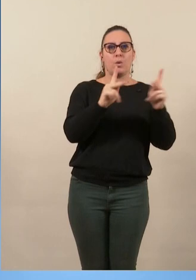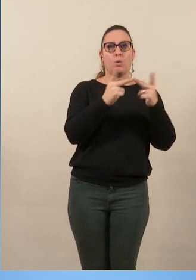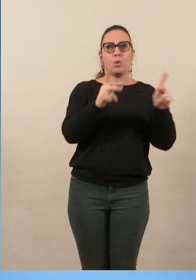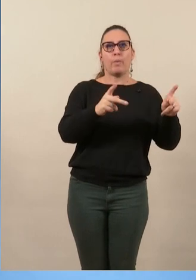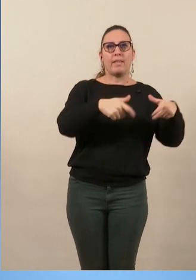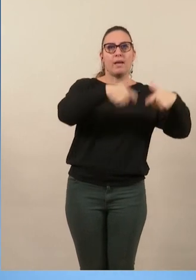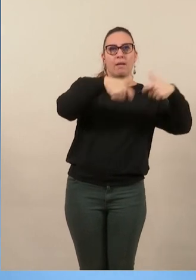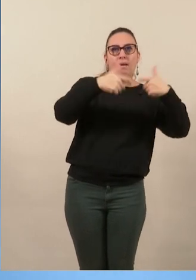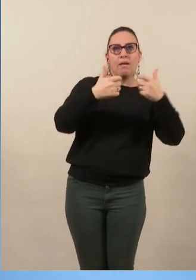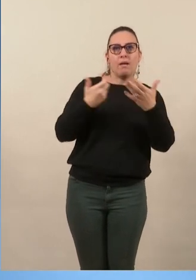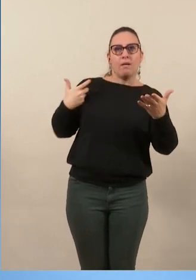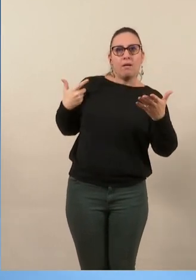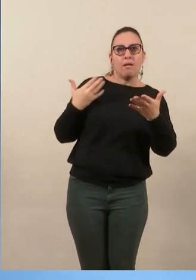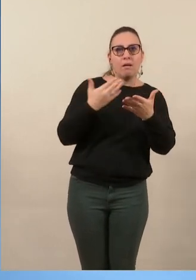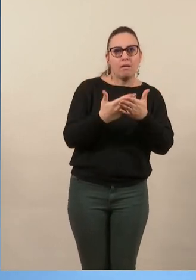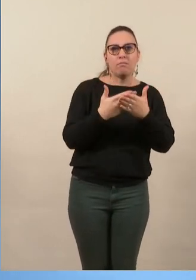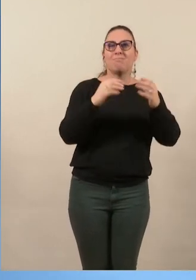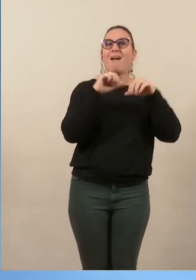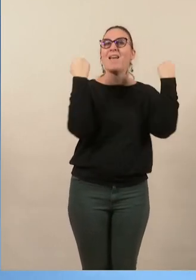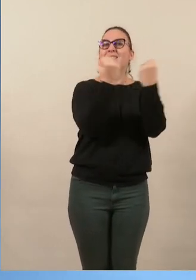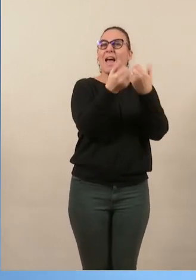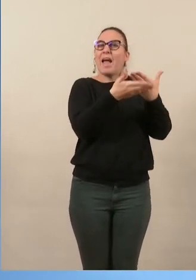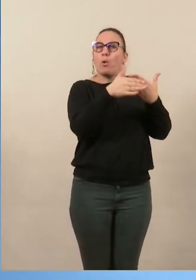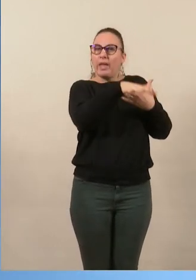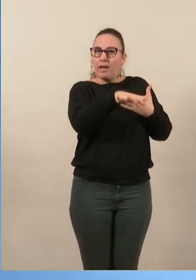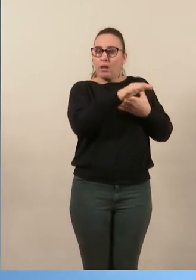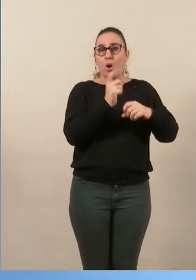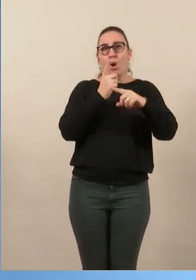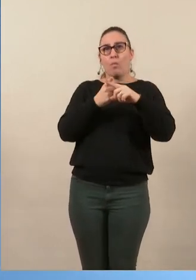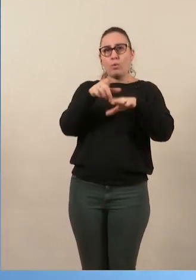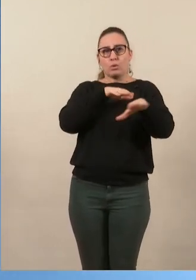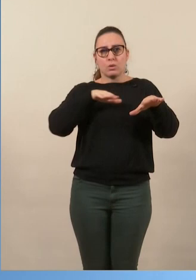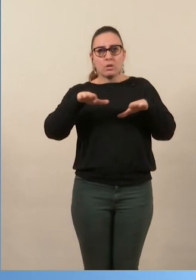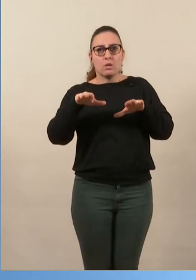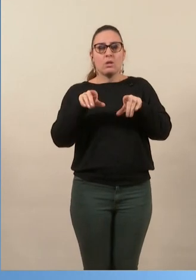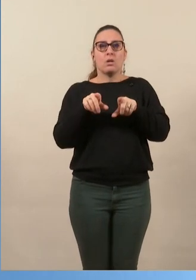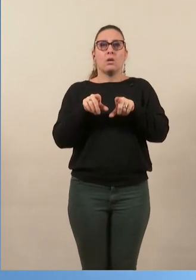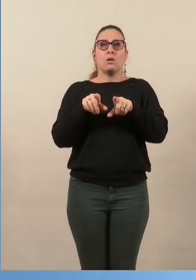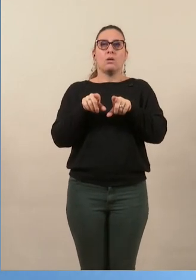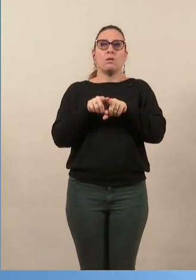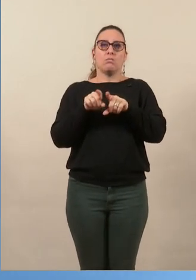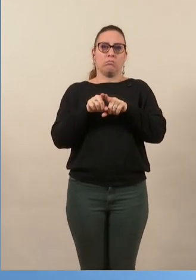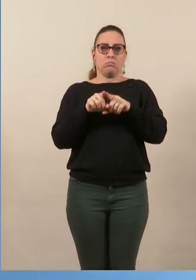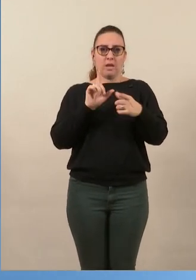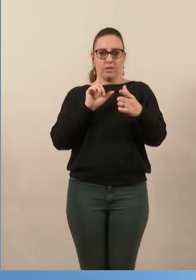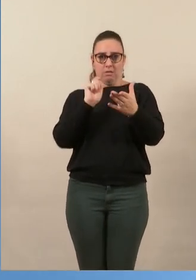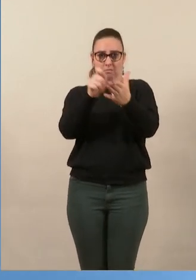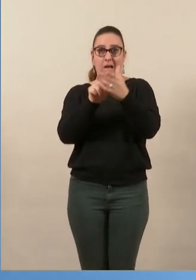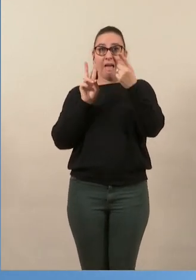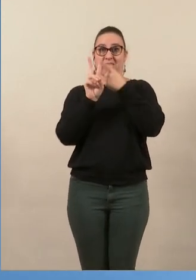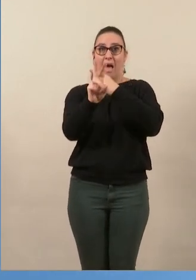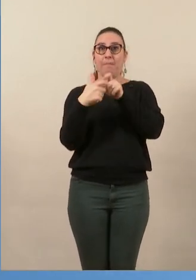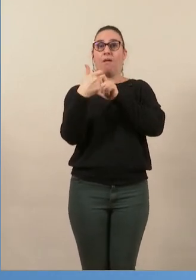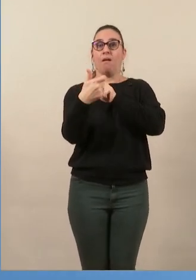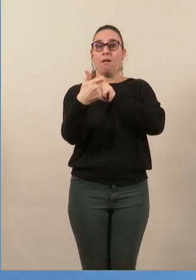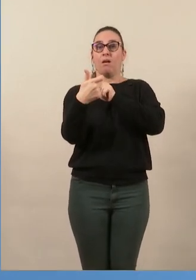dizaine d'années des abords du du stade Leder et d'autre part le prolongement euh jusqu'à l'd guerre du tram euh